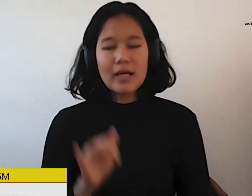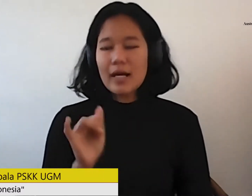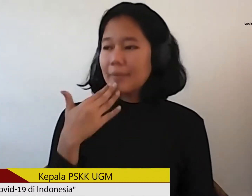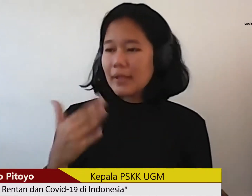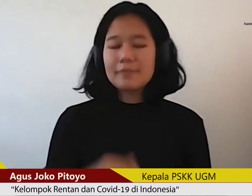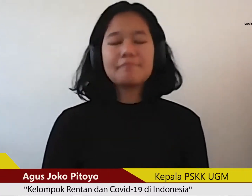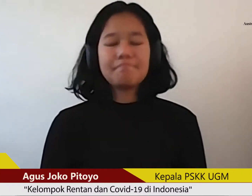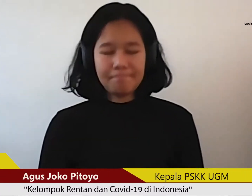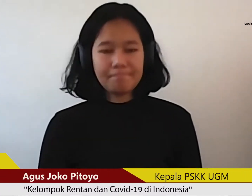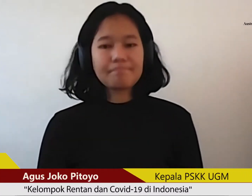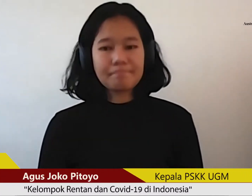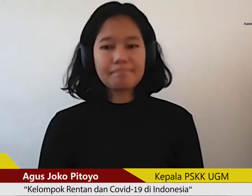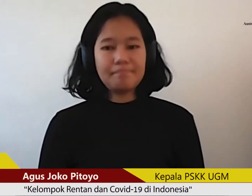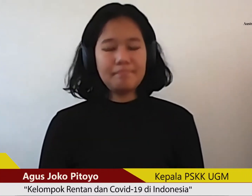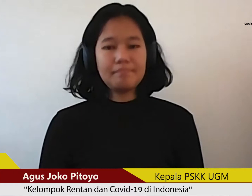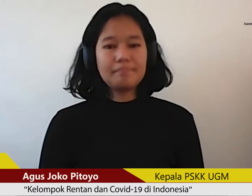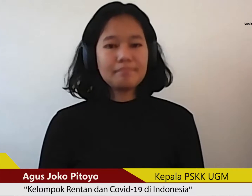Bapak Dr. Risalwan.